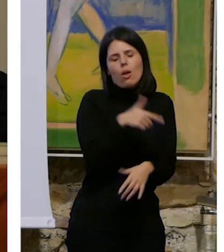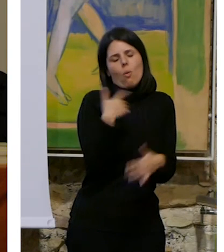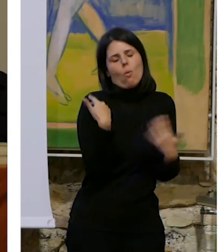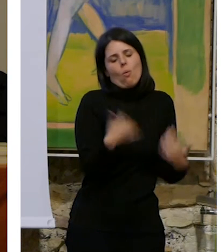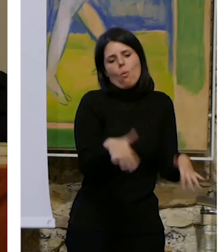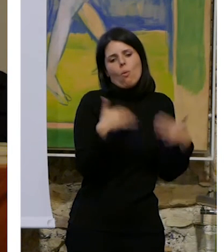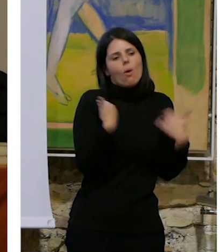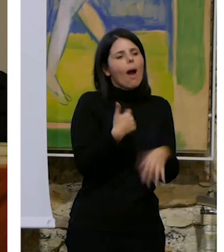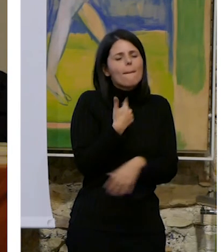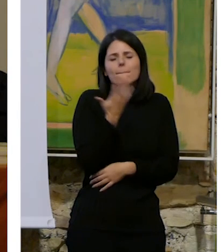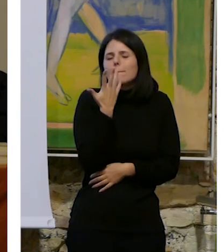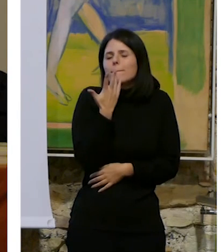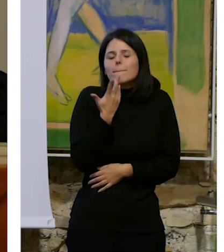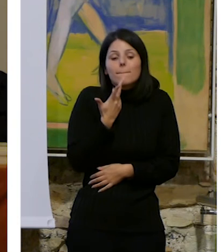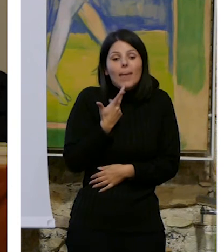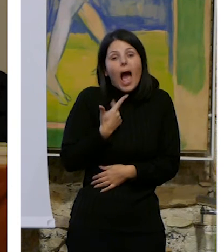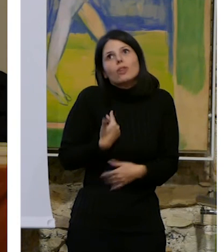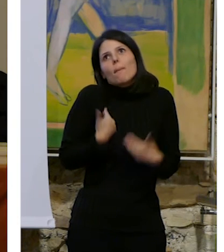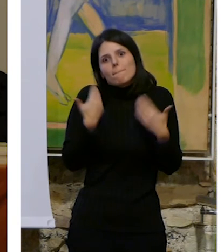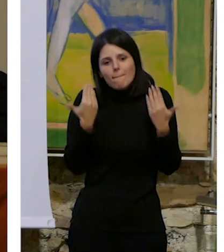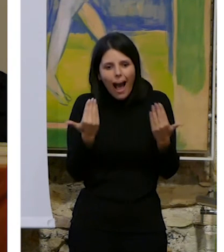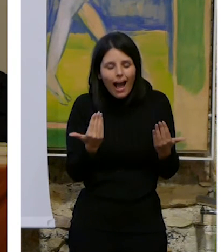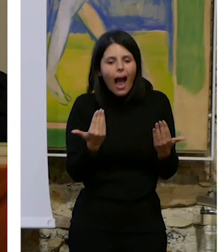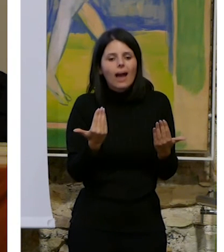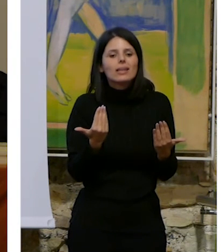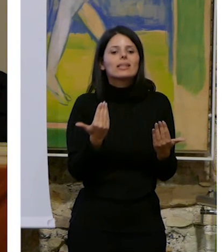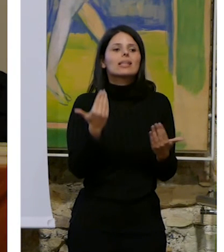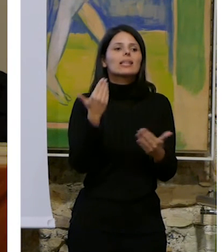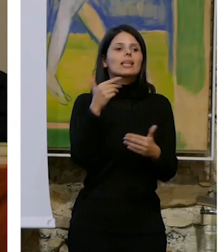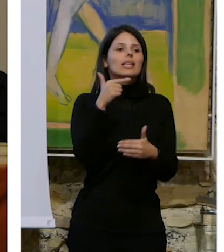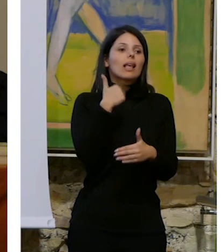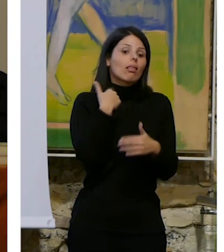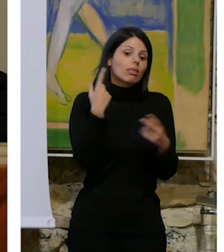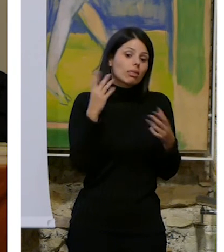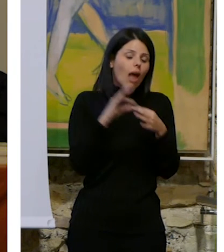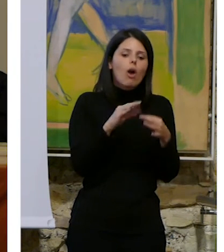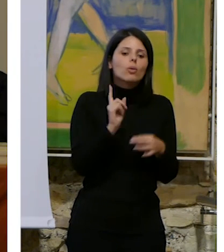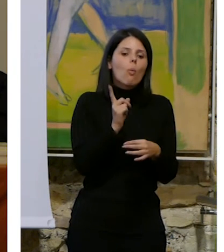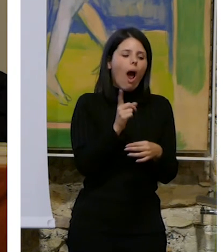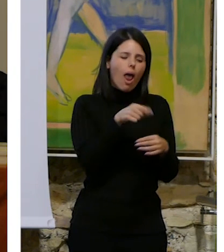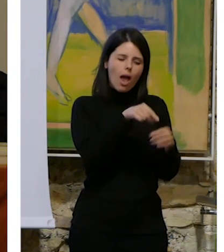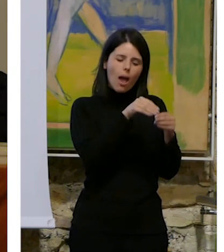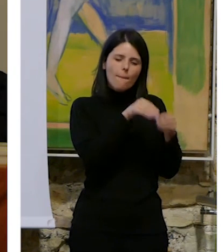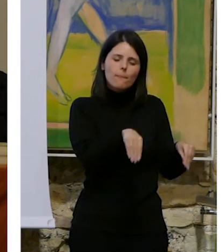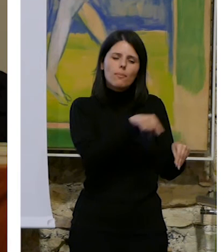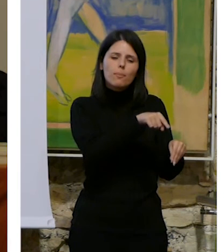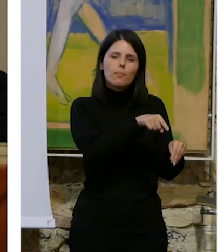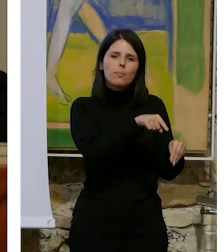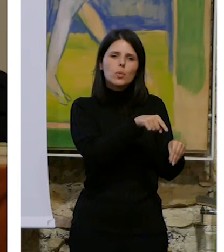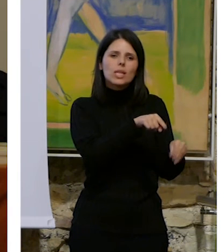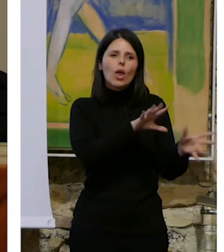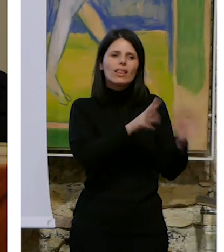Cioè mi piacerebbe, se Filippo Daveri fosse d'accordo con questo, fare una mozione, cioè